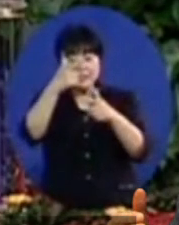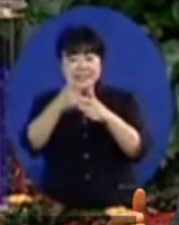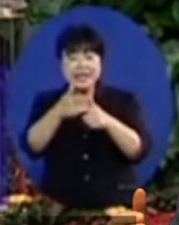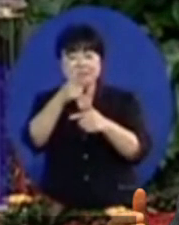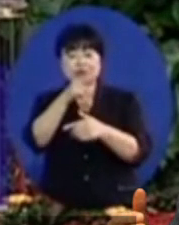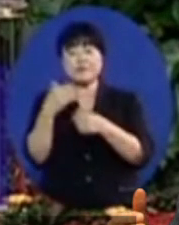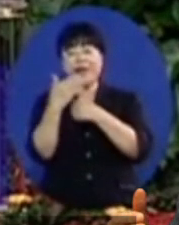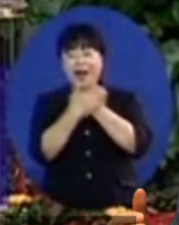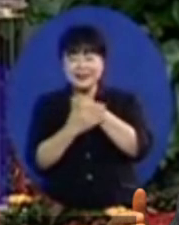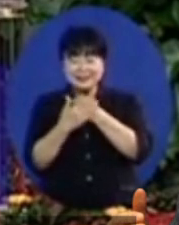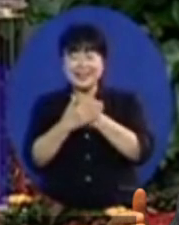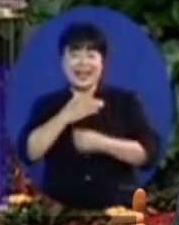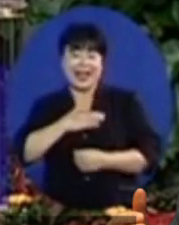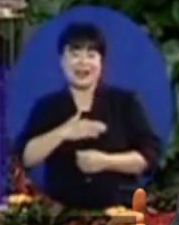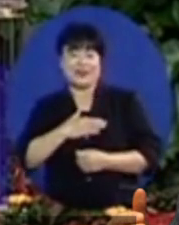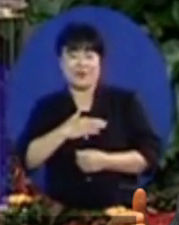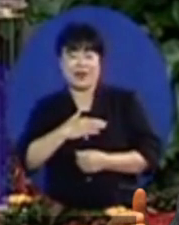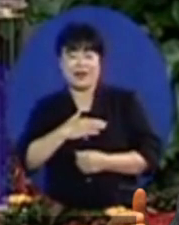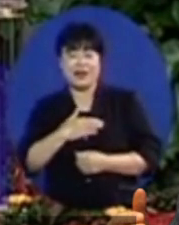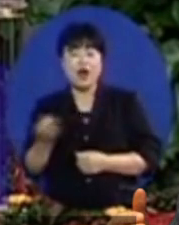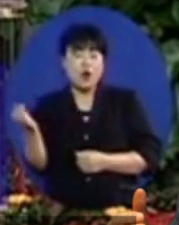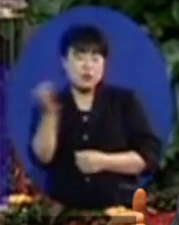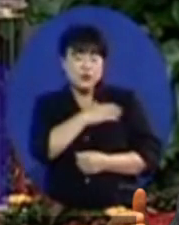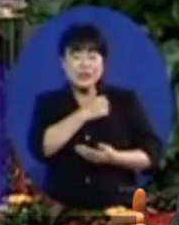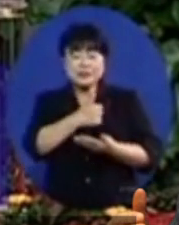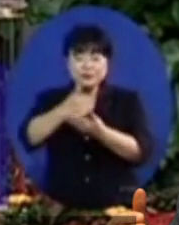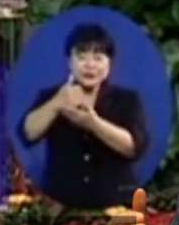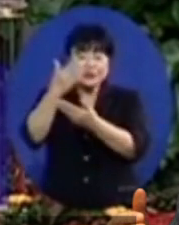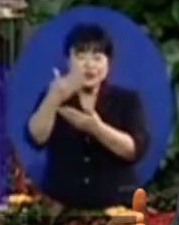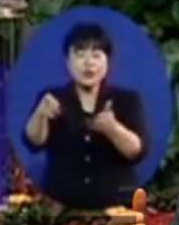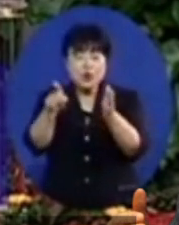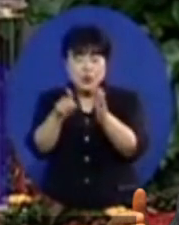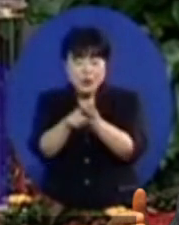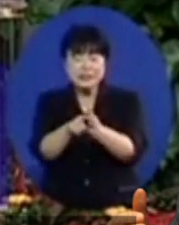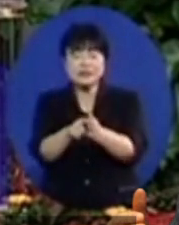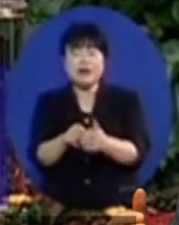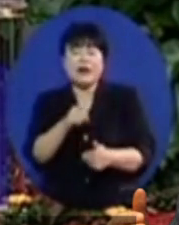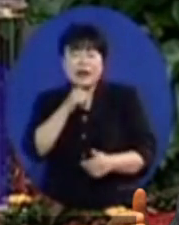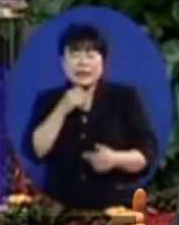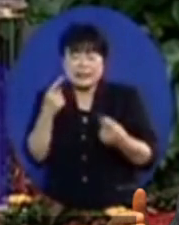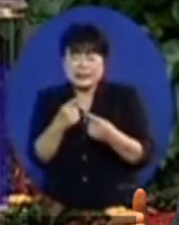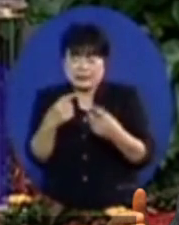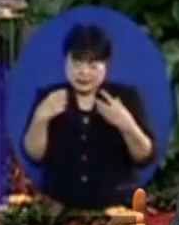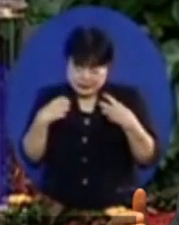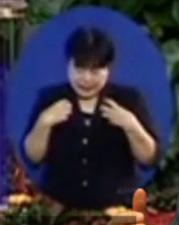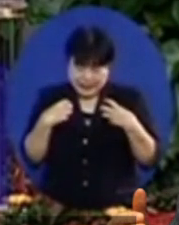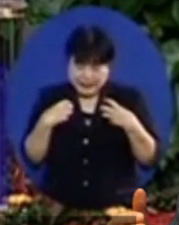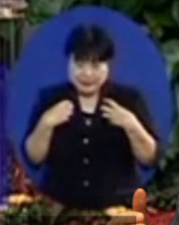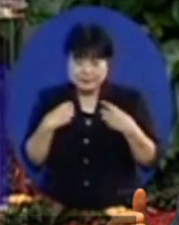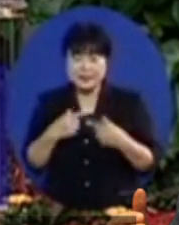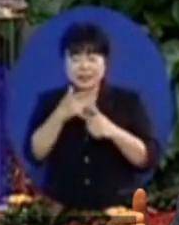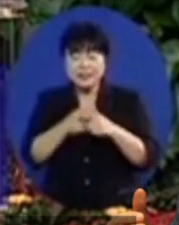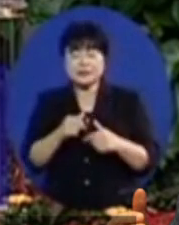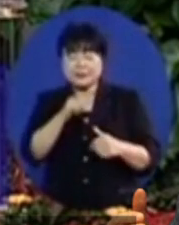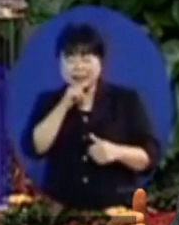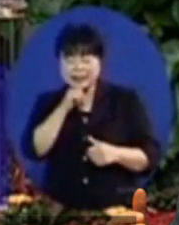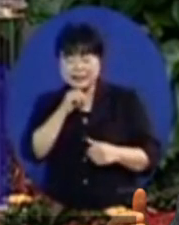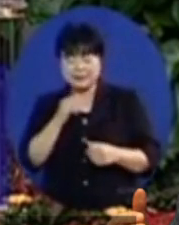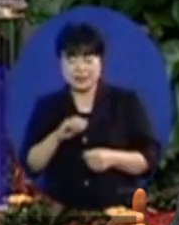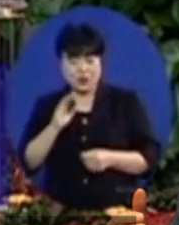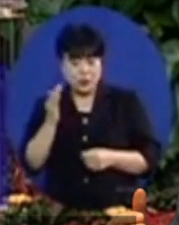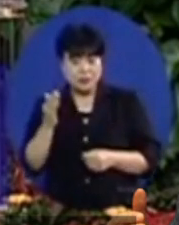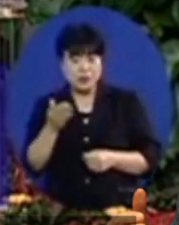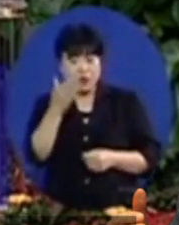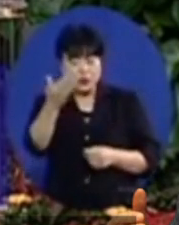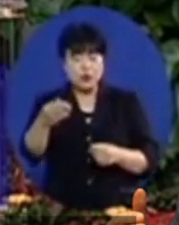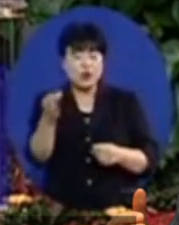그리스도의 은혜를 너희가 알거니와 부유하신 이로서 너희를 위하여 가난하게 됐으면 그의 가난함으로 말미암아 너희를